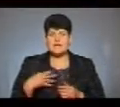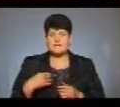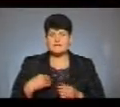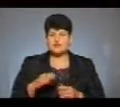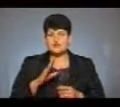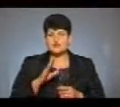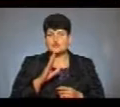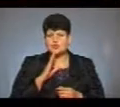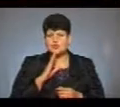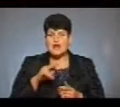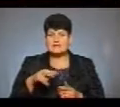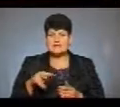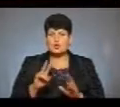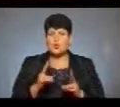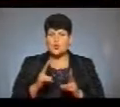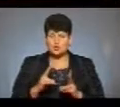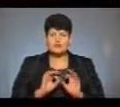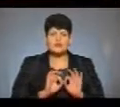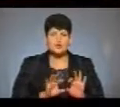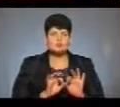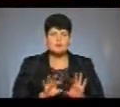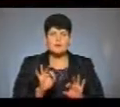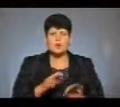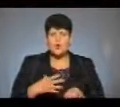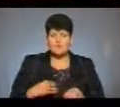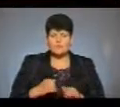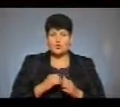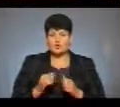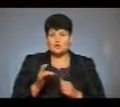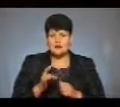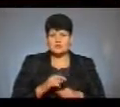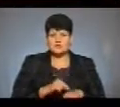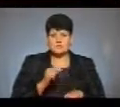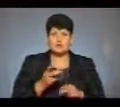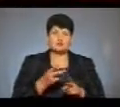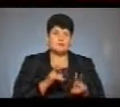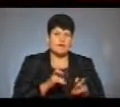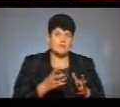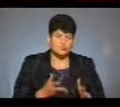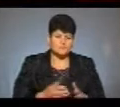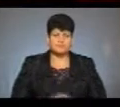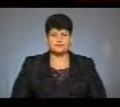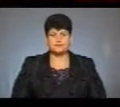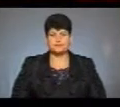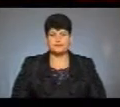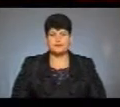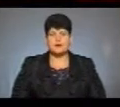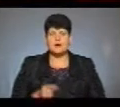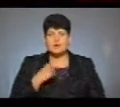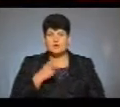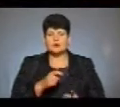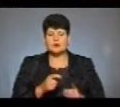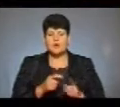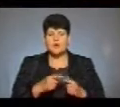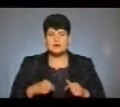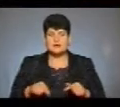літературного клубу. Вони всі, окрім того, що розповідають про Львів, кожного разу торкаються окремої тематики. За словами організаторки